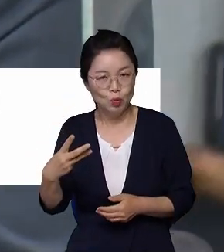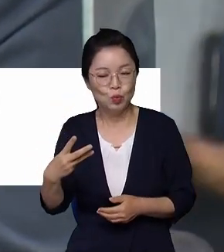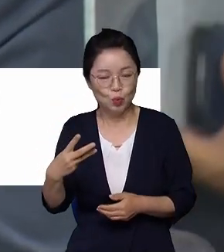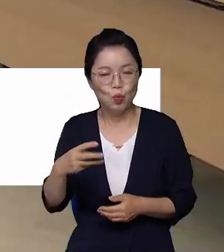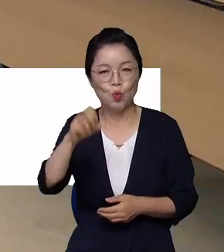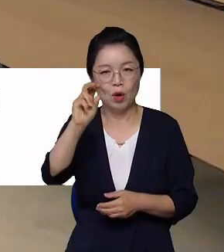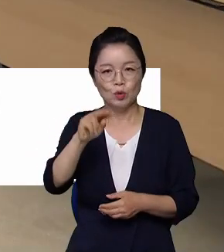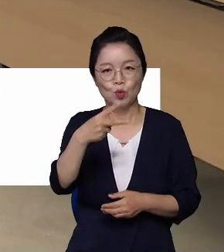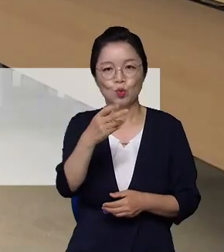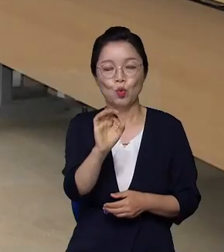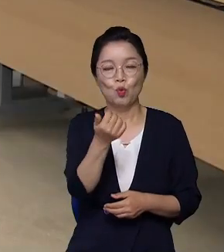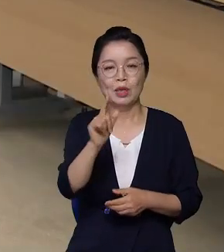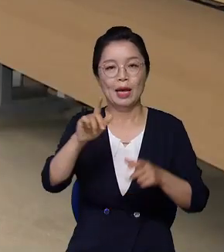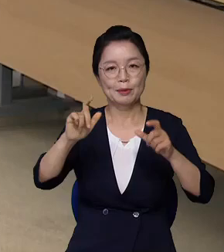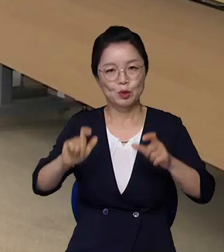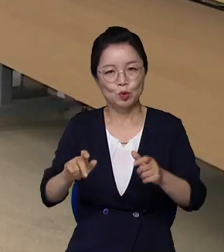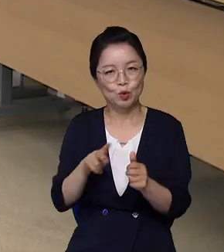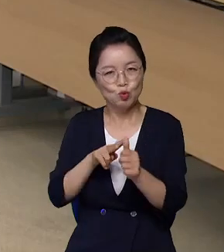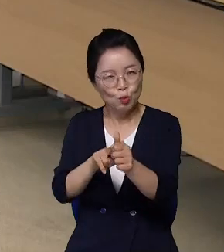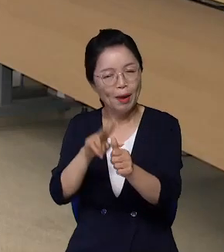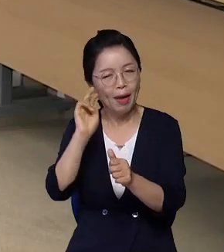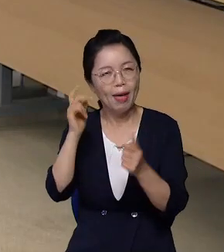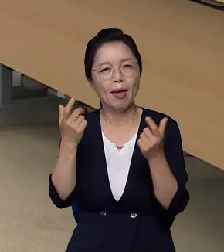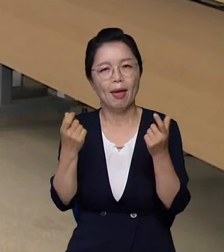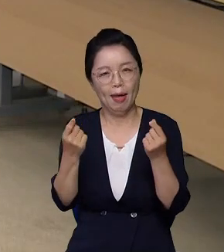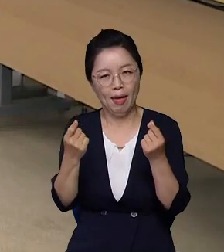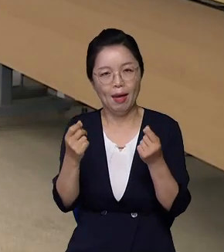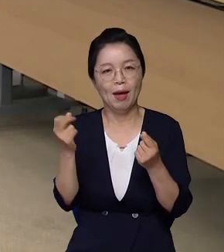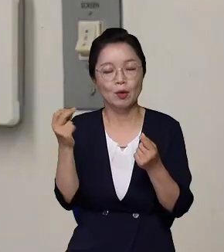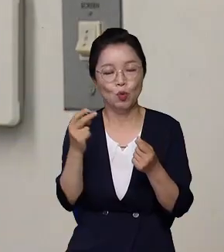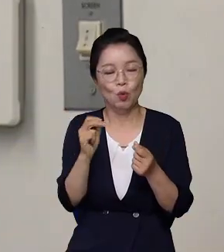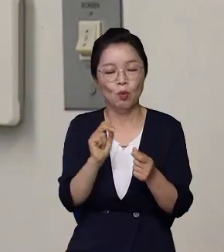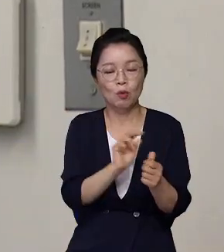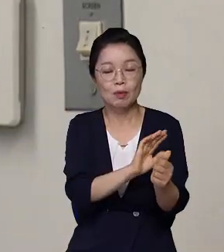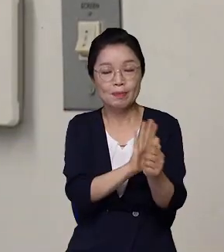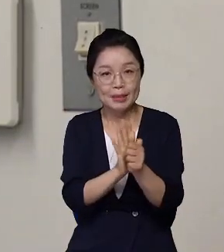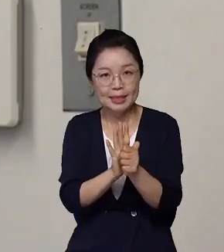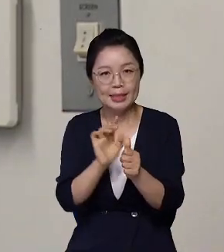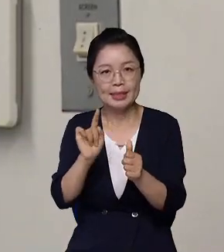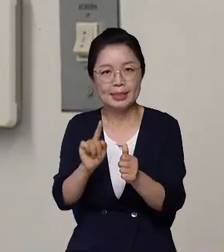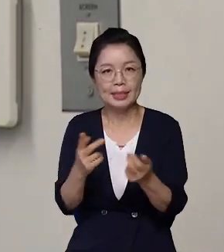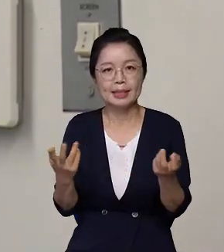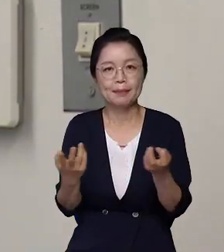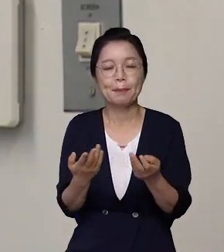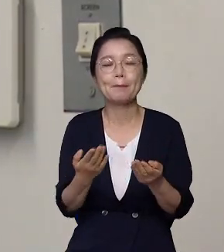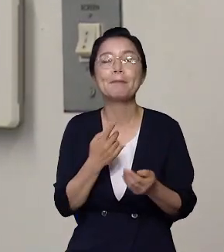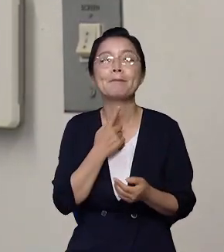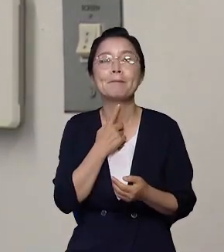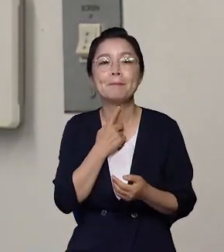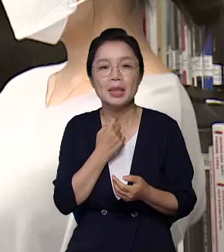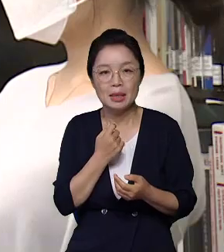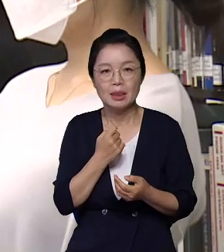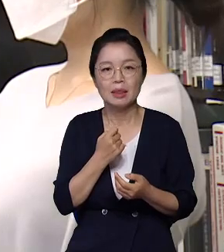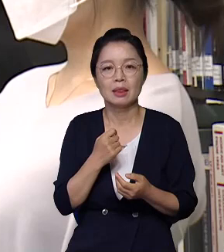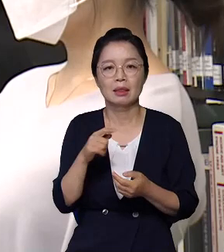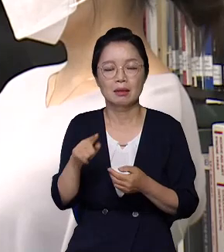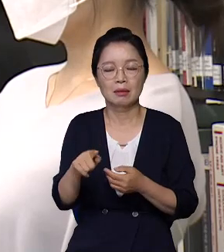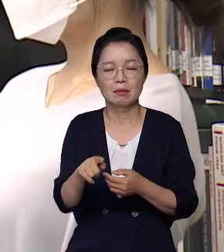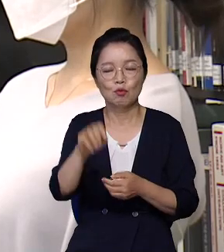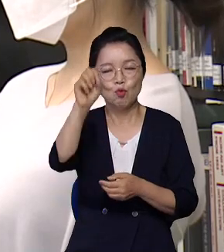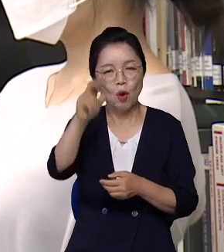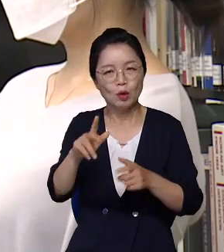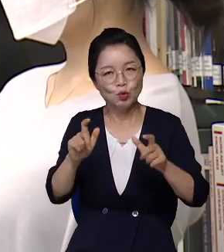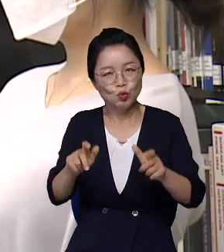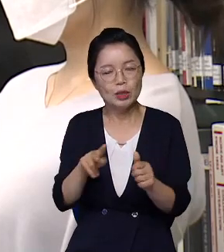출마가 거론됩니다. 여기에 광주 비엔날레 대표인 박양우 전 문체부 장관도 광주 출마 전망이